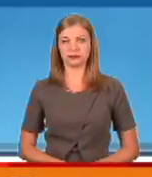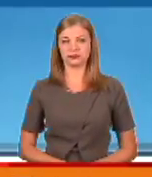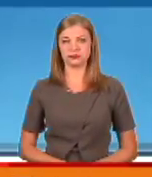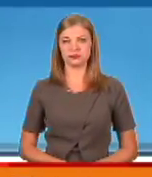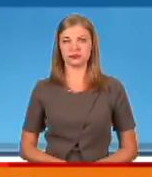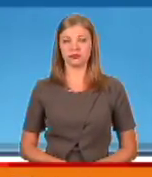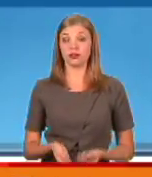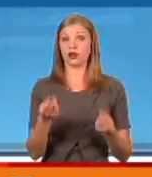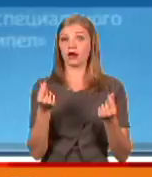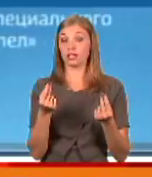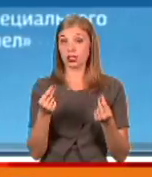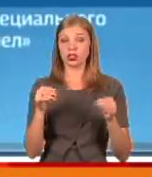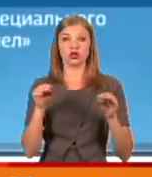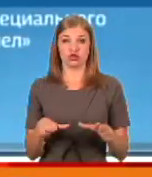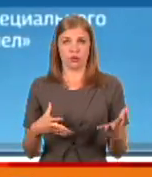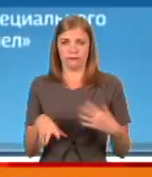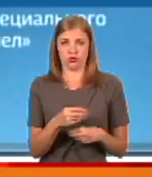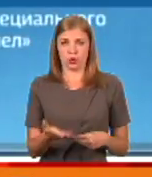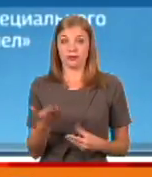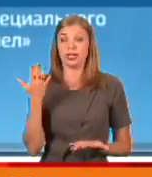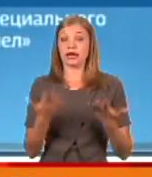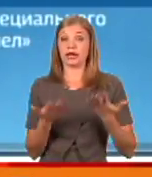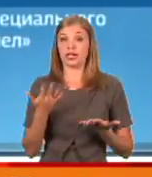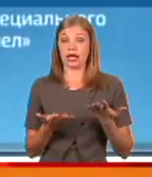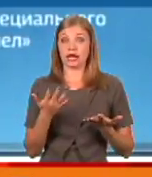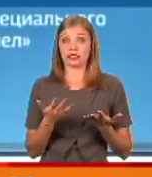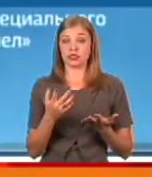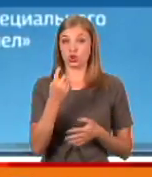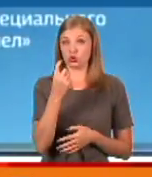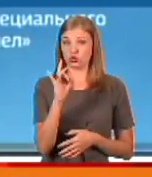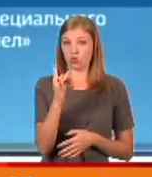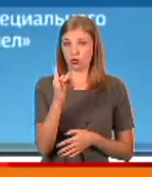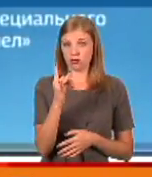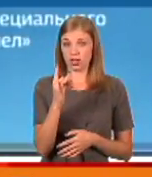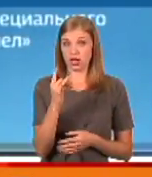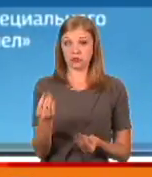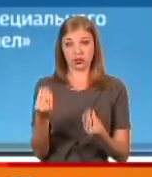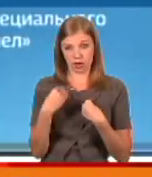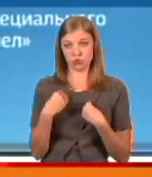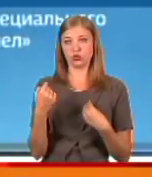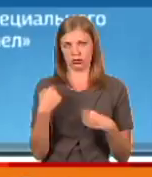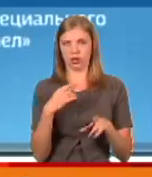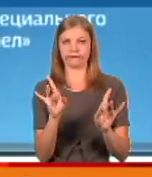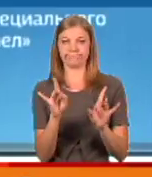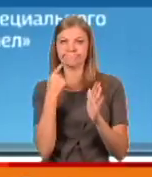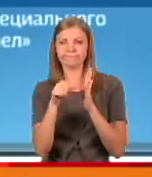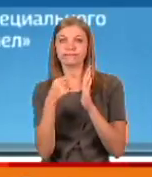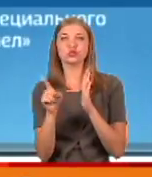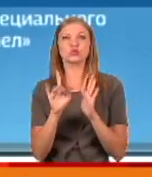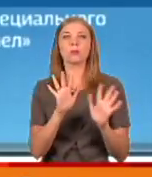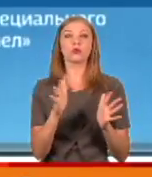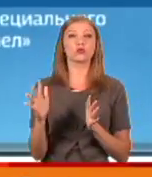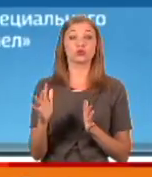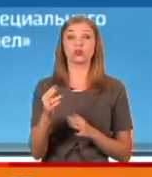підтримують. Деньги рішають все. Тобто, якщо 100 рублей мне дадут, то я расскажу о том, что